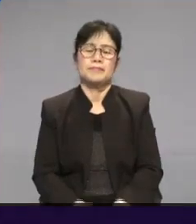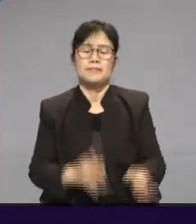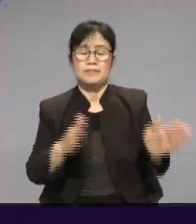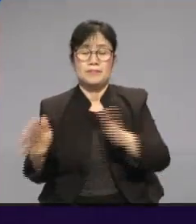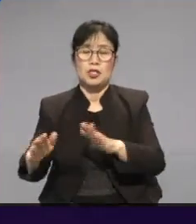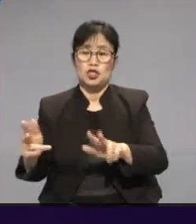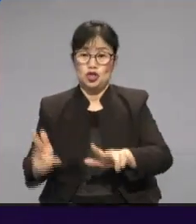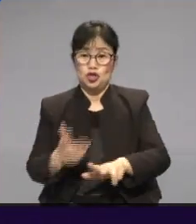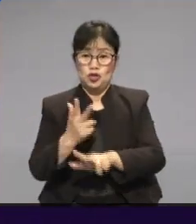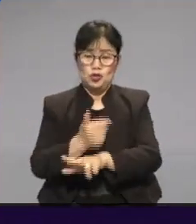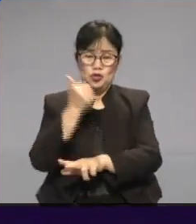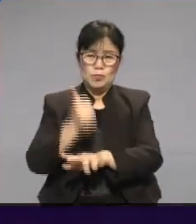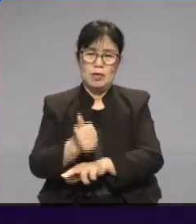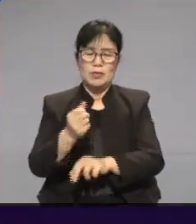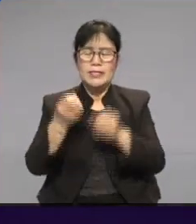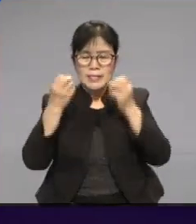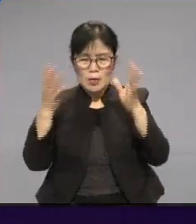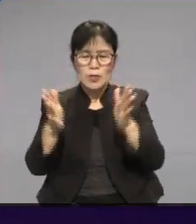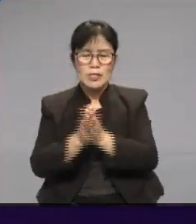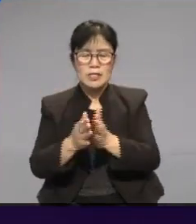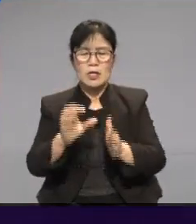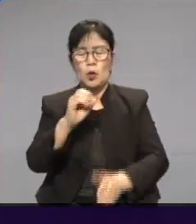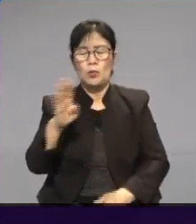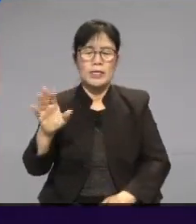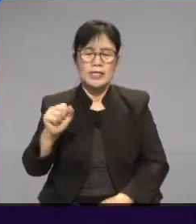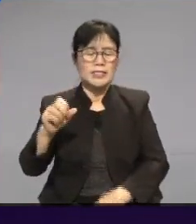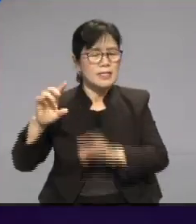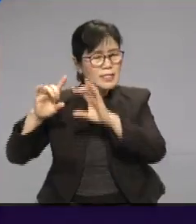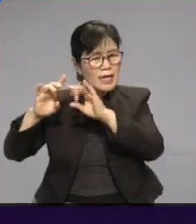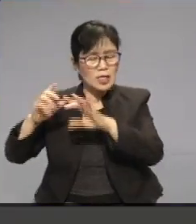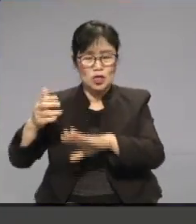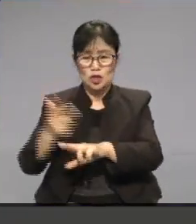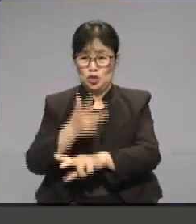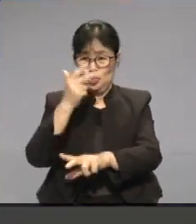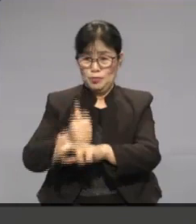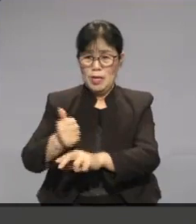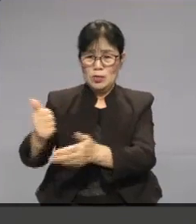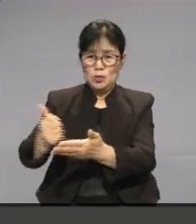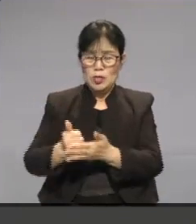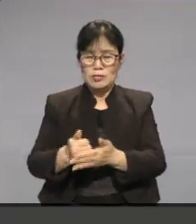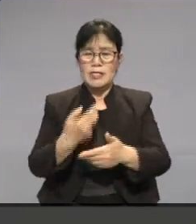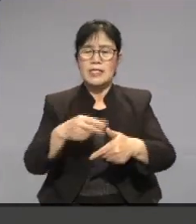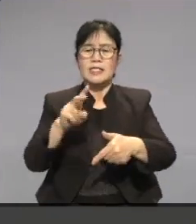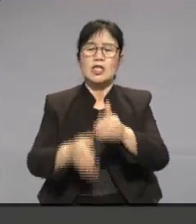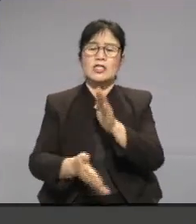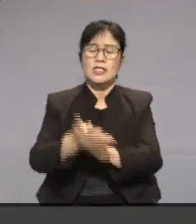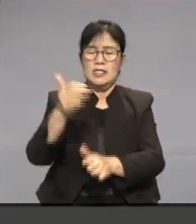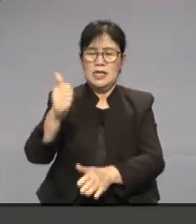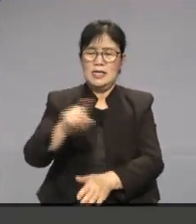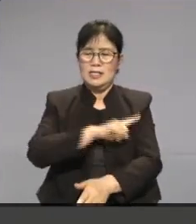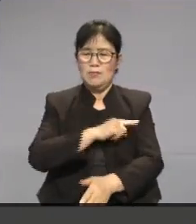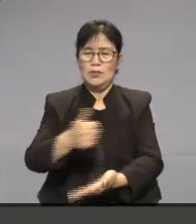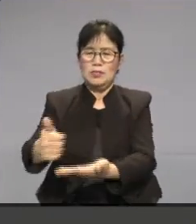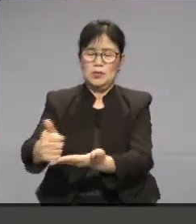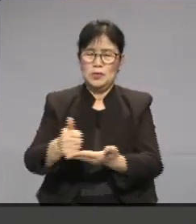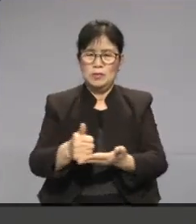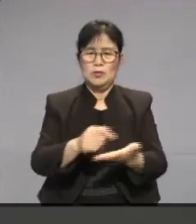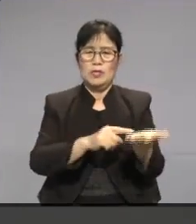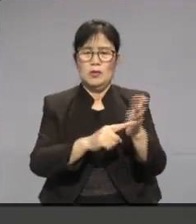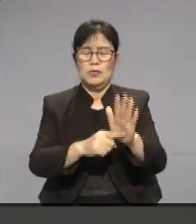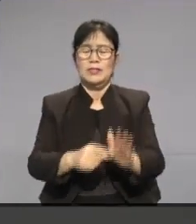이번 주말부터 새롭게 런칭하는 OBS 라디오 주말 초대석에서 유정복 인천시장이 첫 게스트로